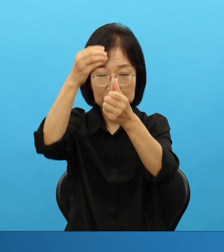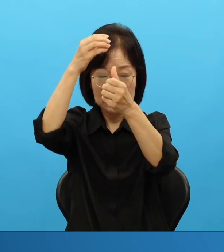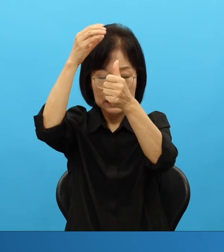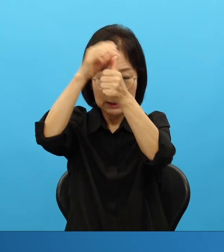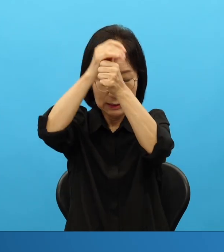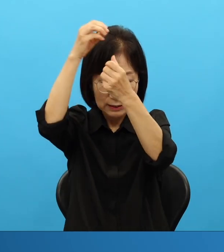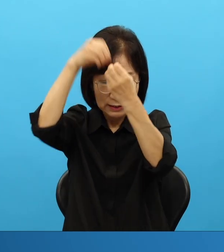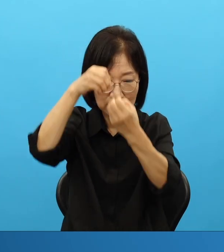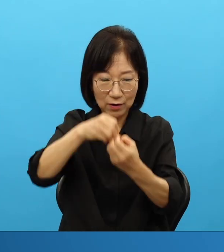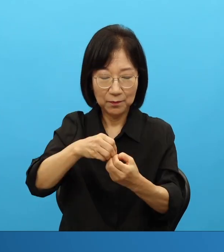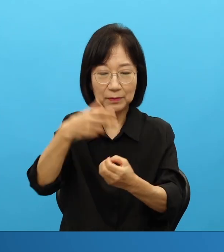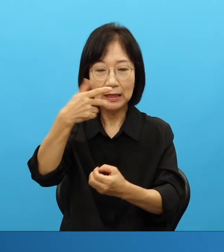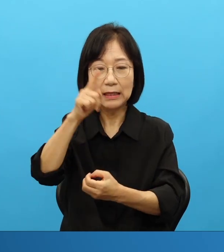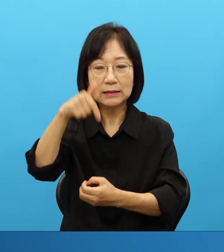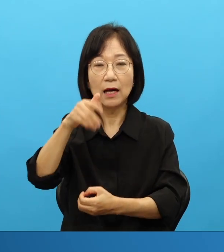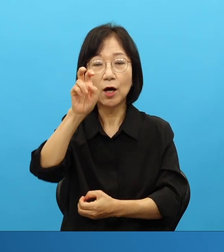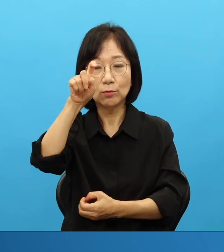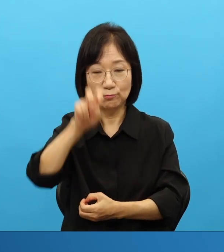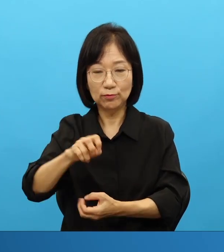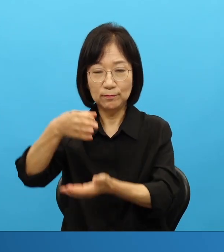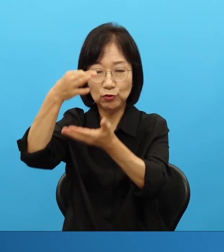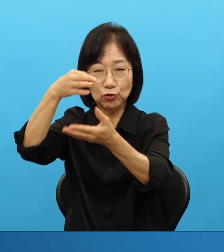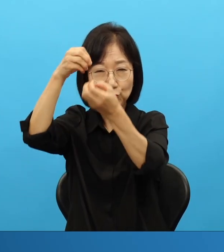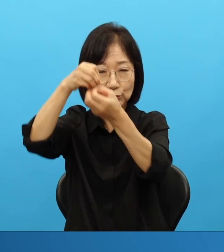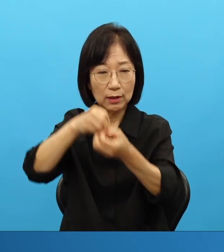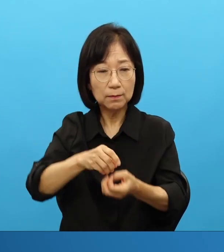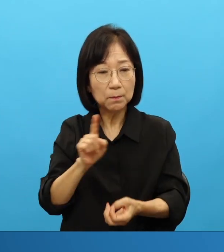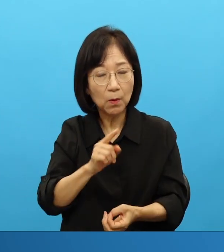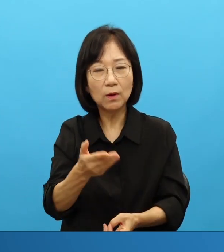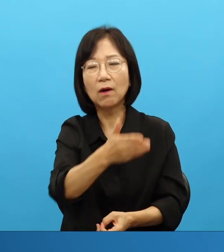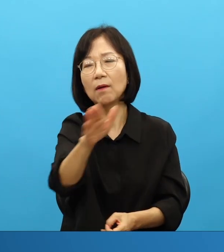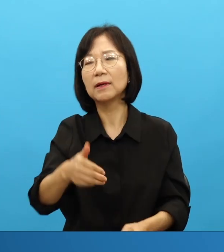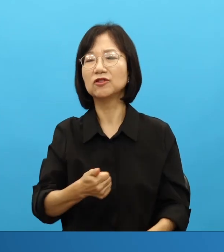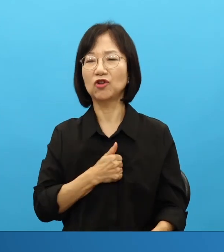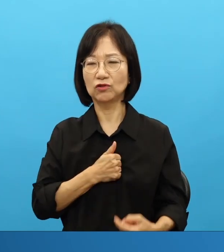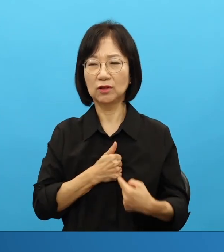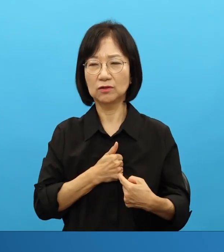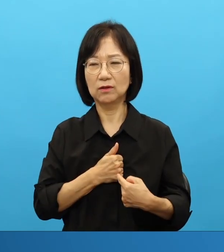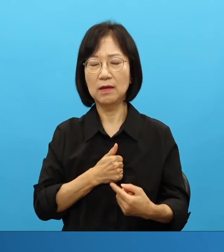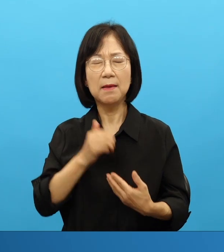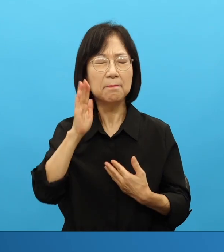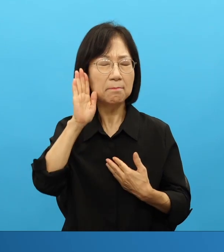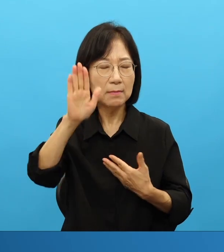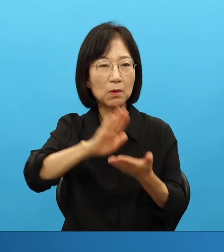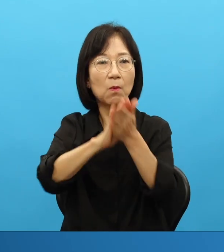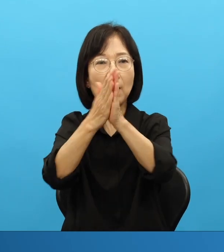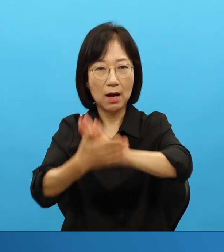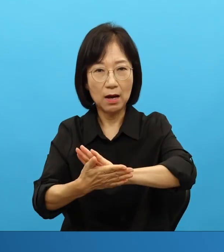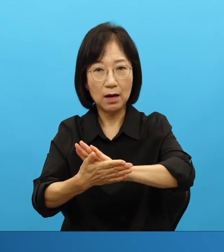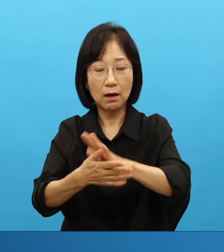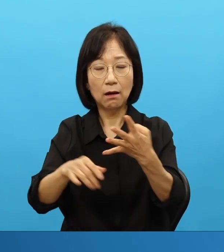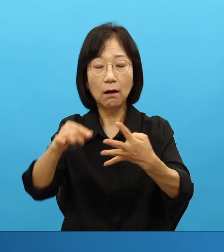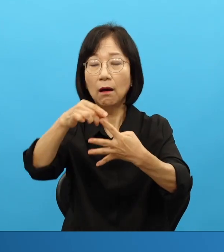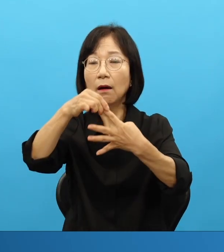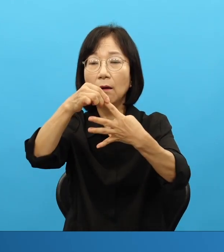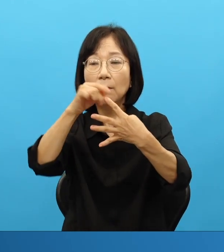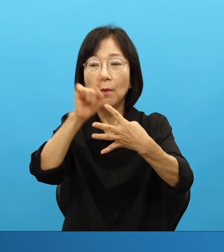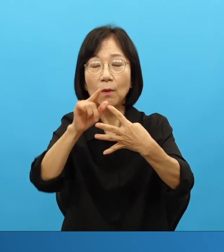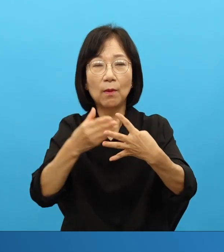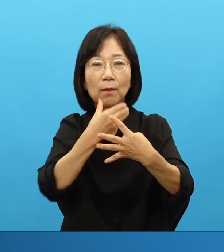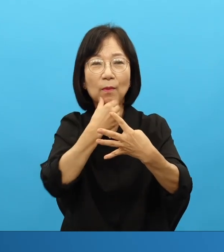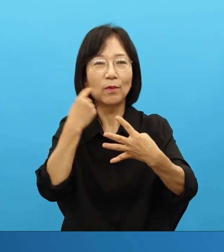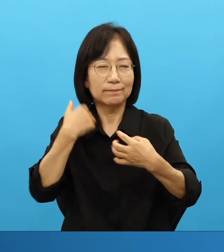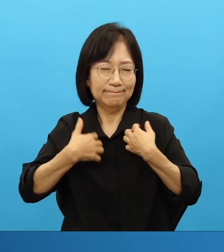작품 유산은 여러분의 정체성입니다. 미래화 단계. 첫 번째 바통이 뭐냐? 복음